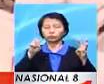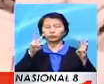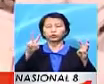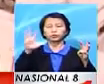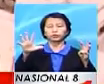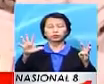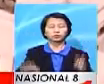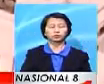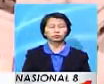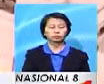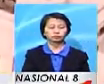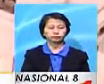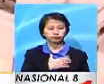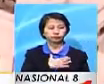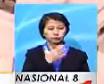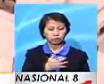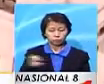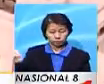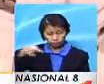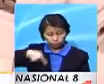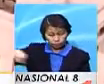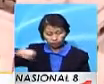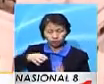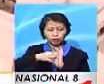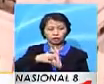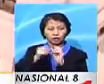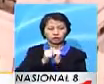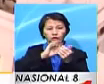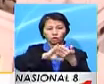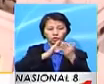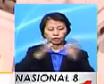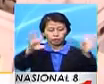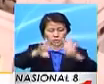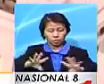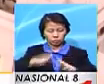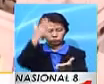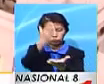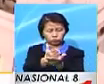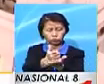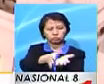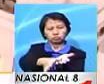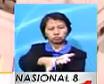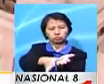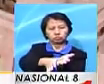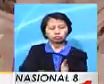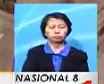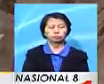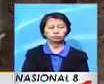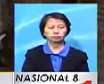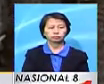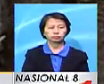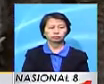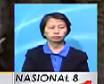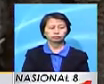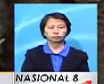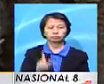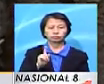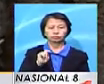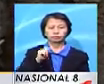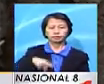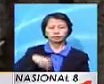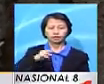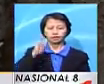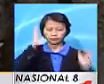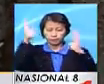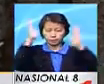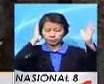2025. Komitmen mereka bekerjasama dengan komuniti ASEAN membanteras ancaman dadah. Timbalan Perdana Menteri yang juga